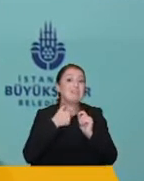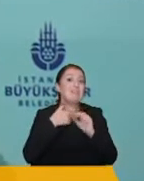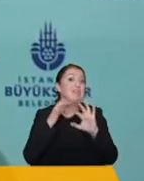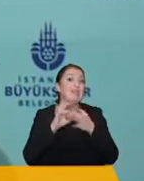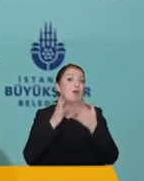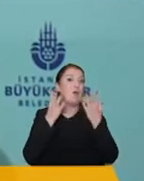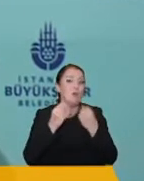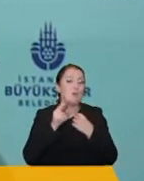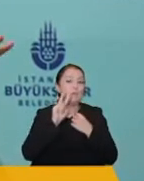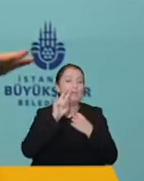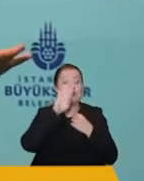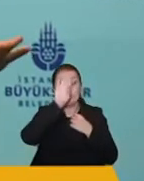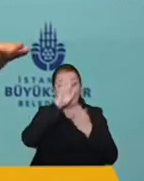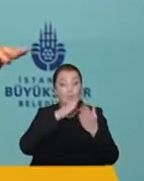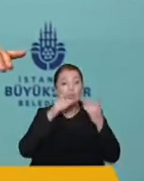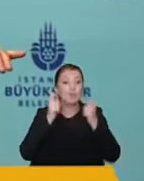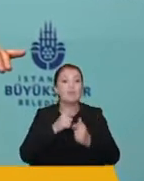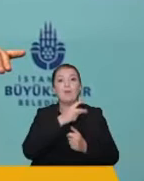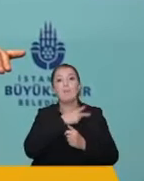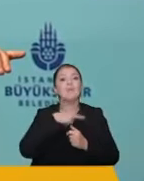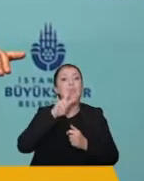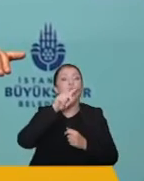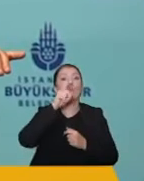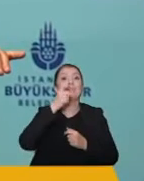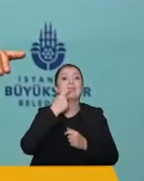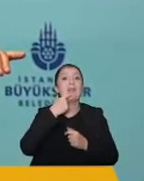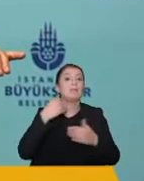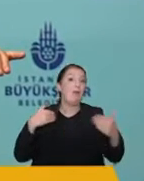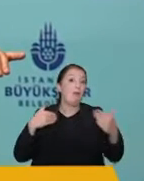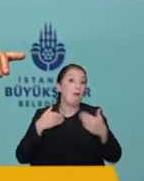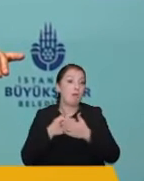İstanbul Büyükşehir Belediyesi 2019 yılına kadar